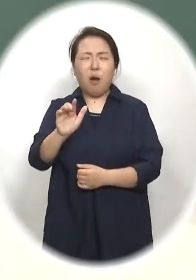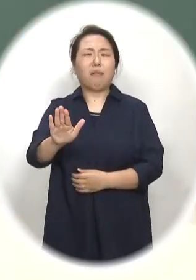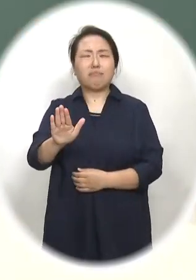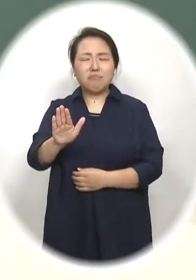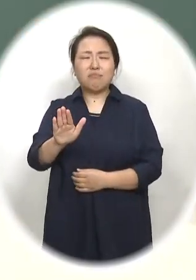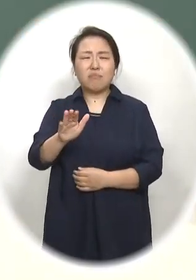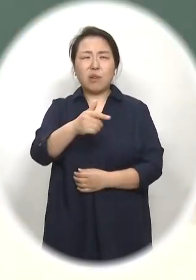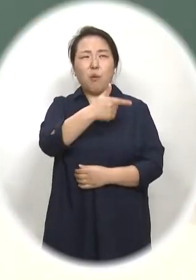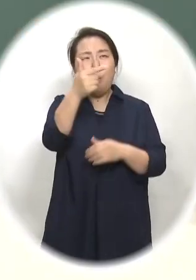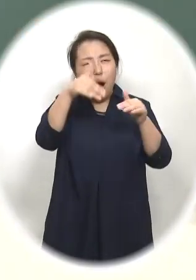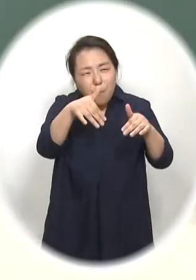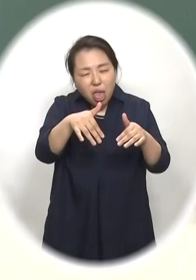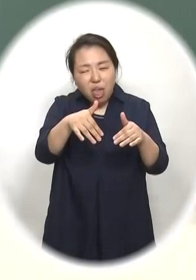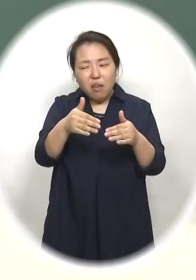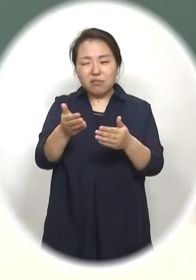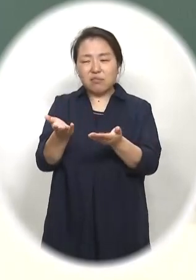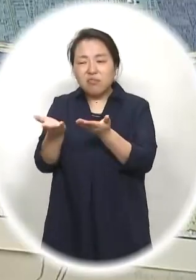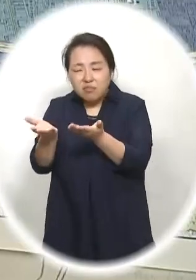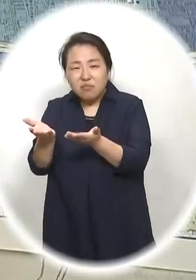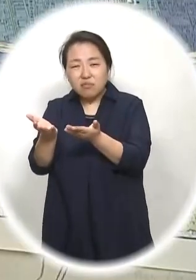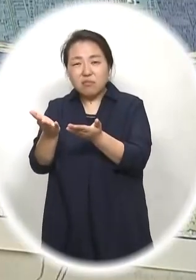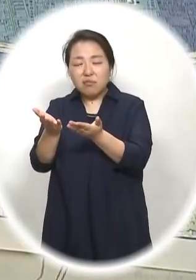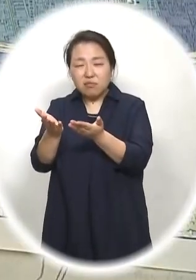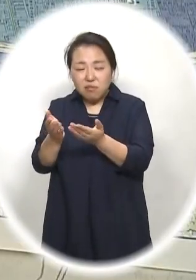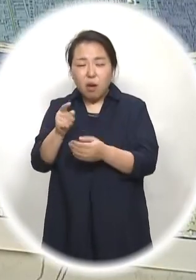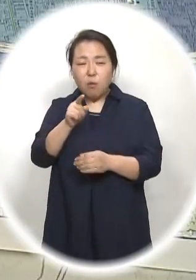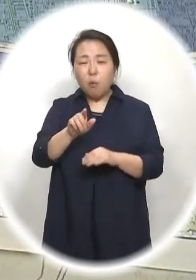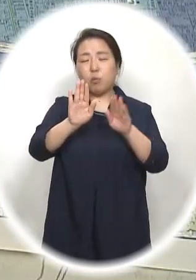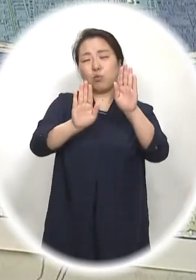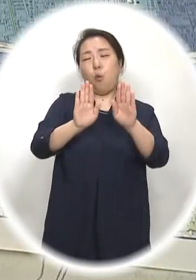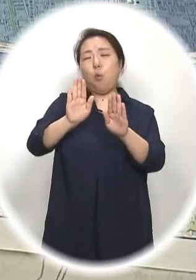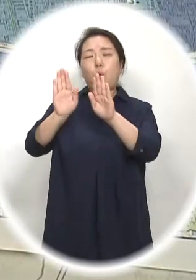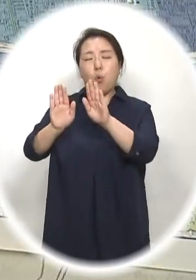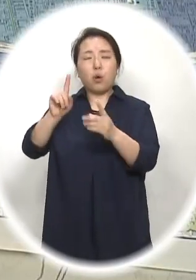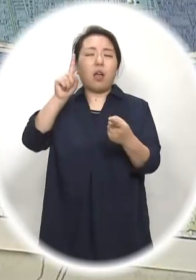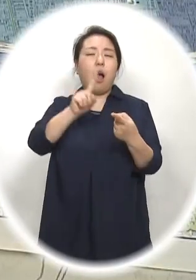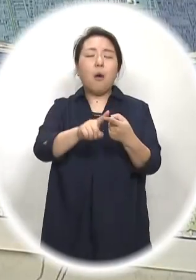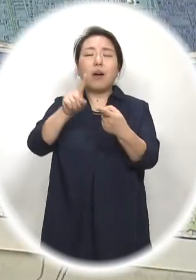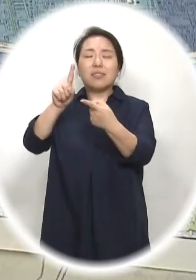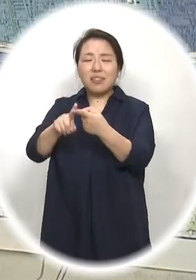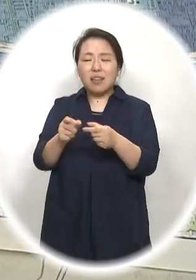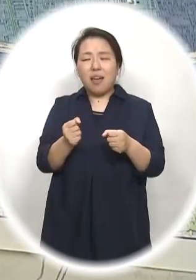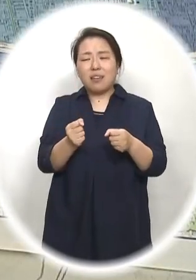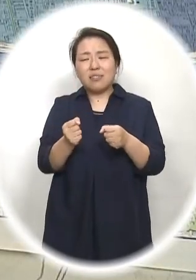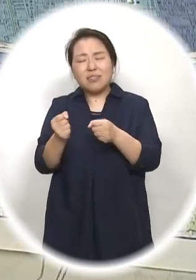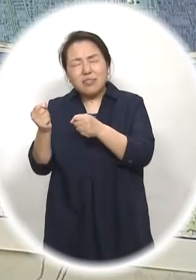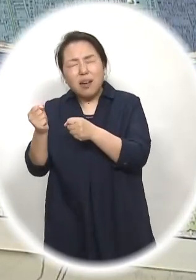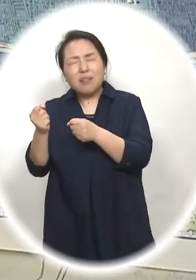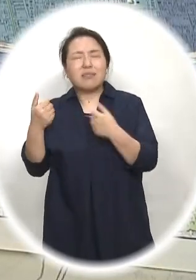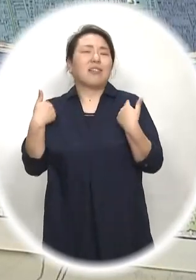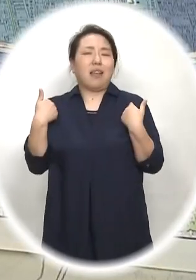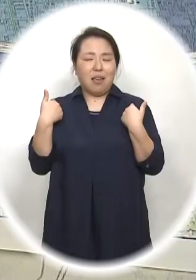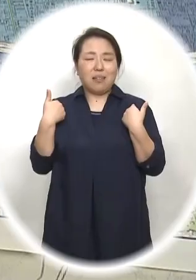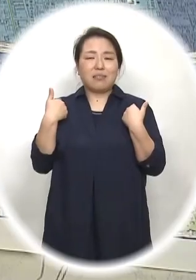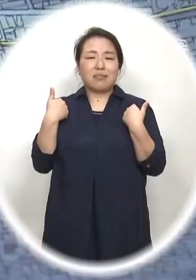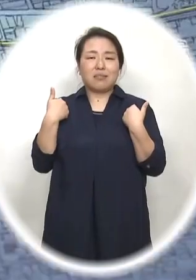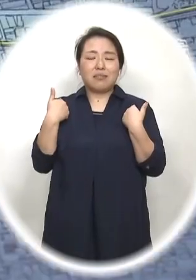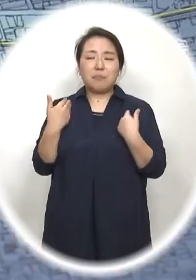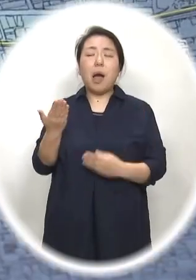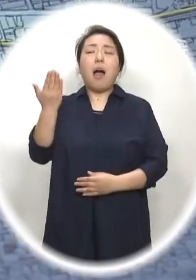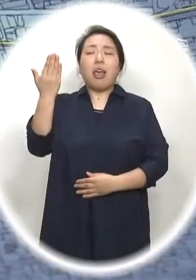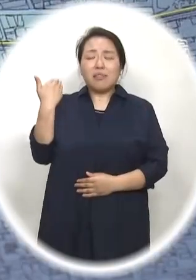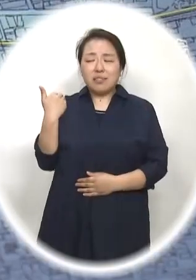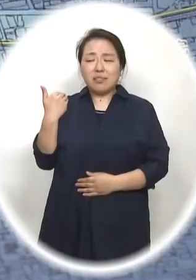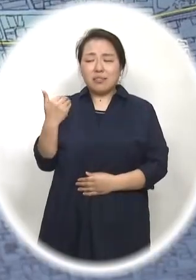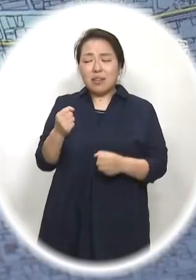ります。大雨であったり地震であったり、災害の状況に応じて避難をしなくてはならないと思うんですけども、当